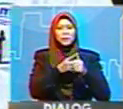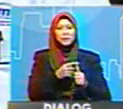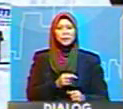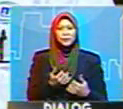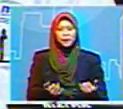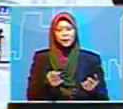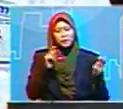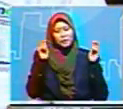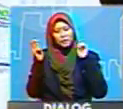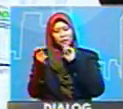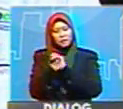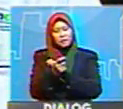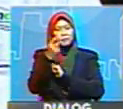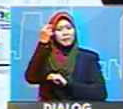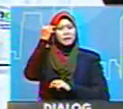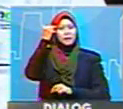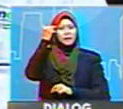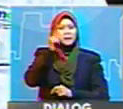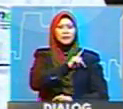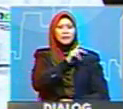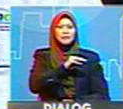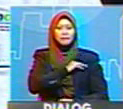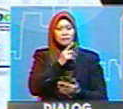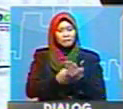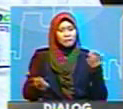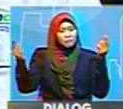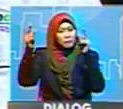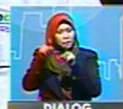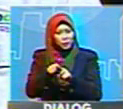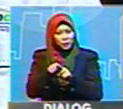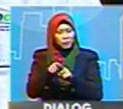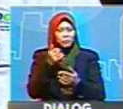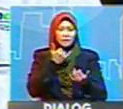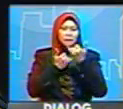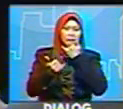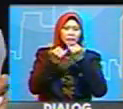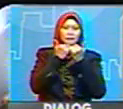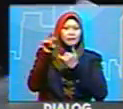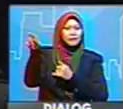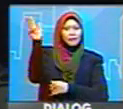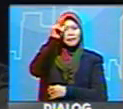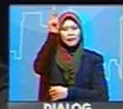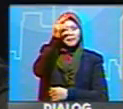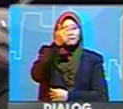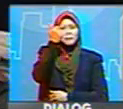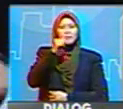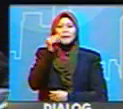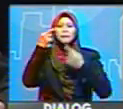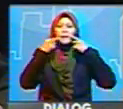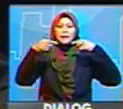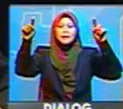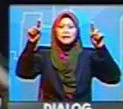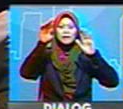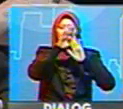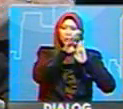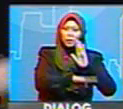mengubah persepsi a bahawa kementerian dan apa yang berlaku ini adalah salah kerajaan kerana tidak berjaya menurunkan harga